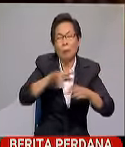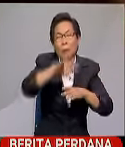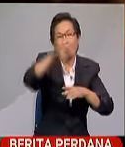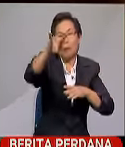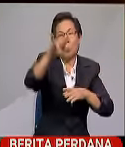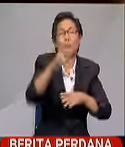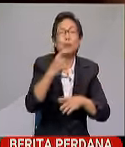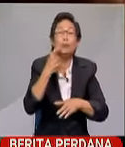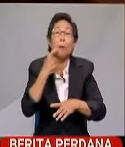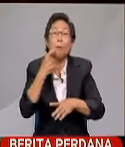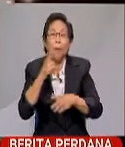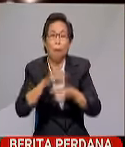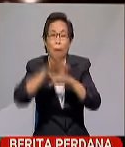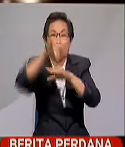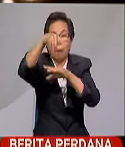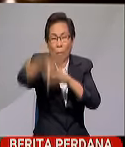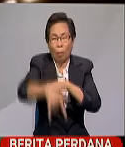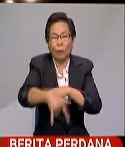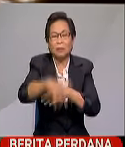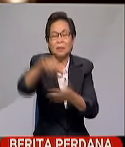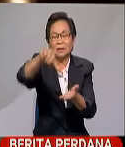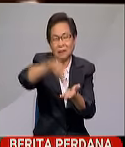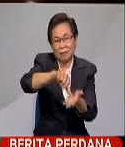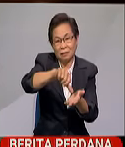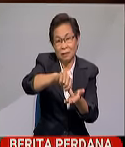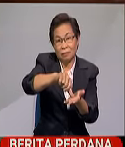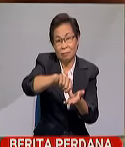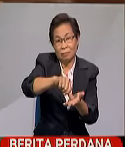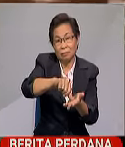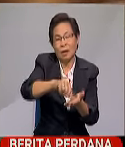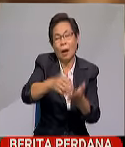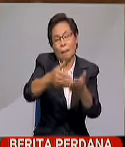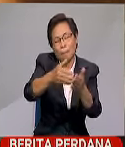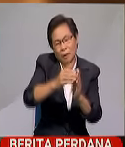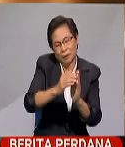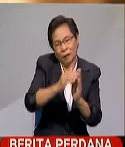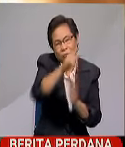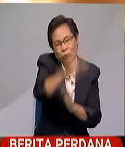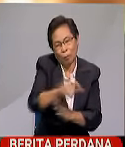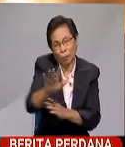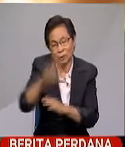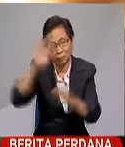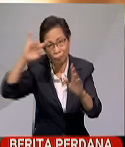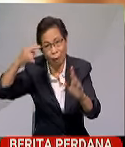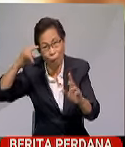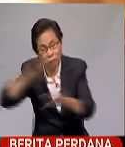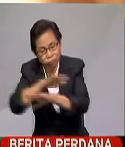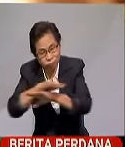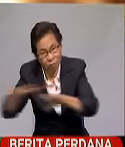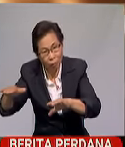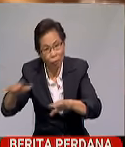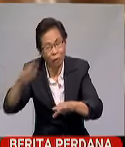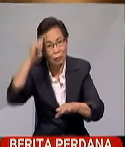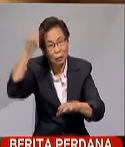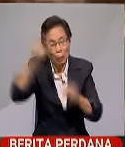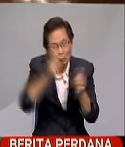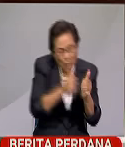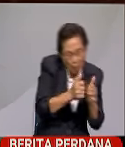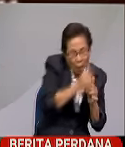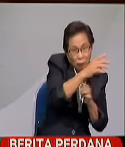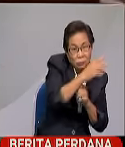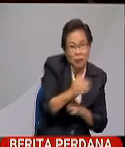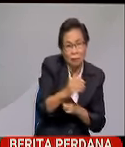Ukraine yang terhempas di Tehran. Serentak itu, beliau meminta orang ramai tidak membuat spekulasi, teori konspirasi